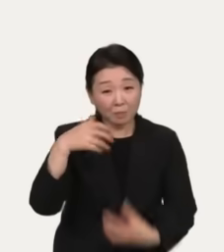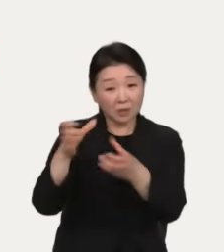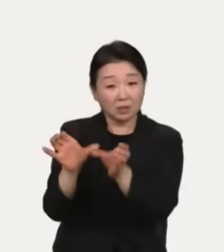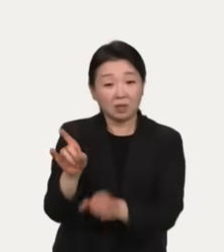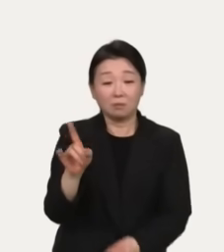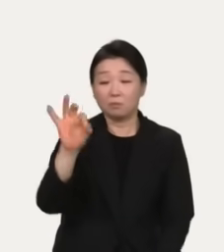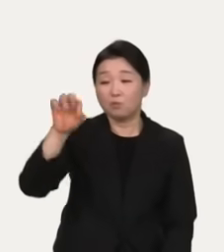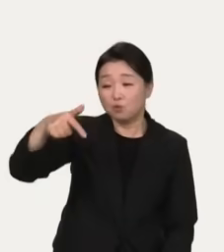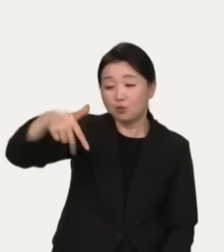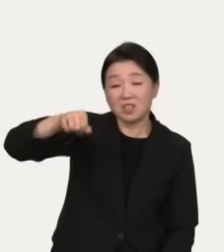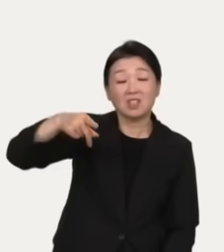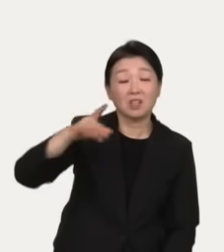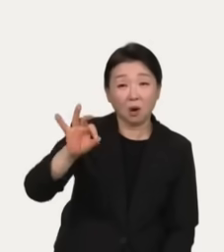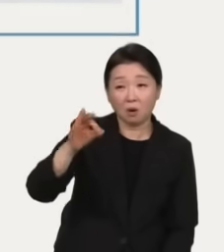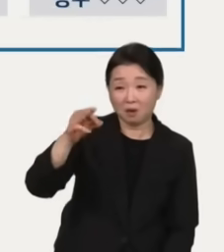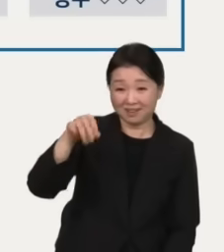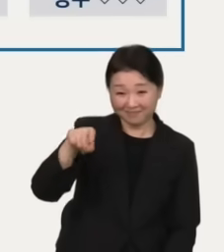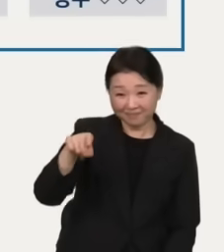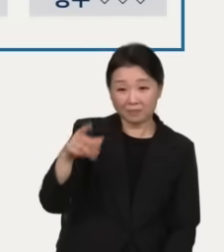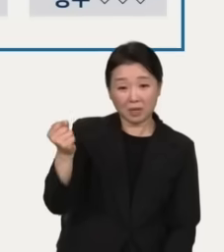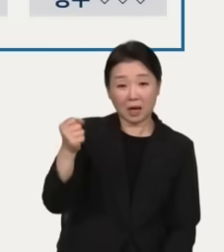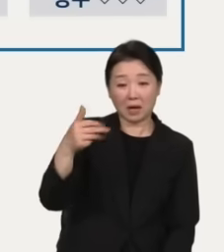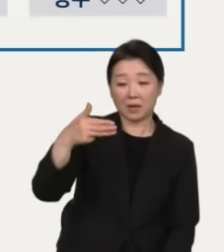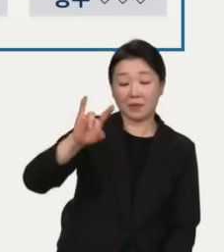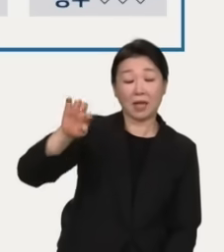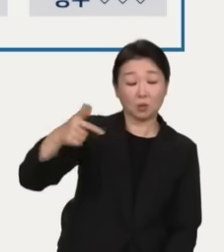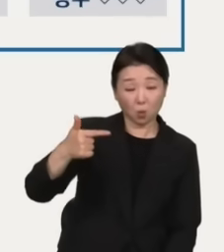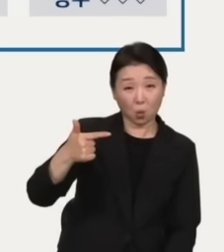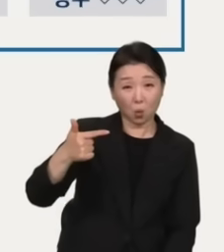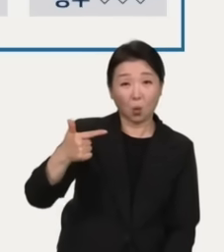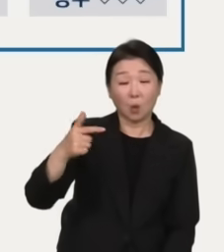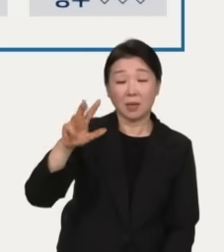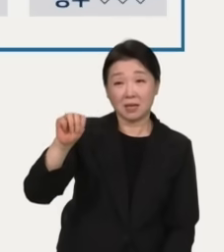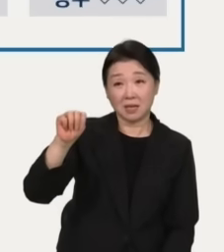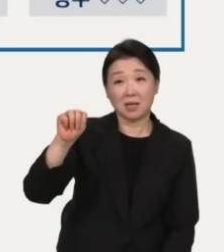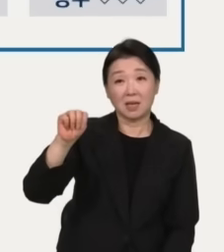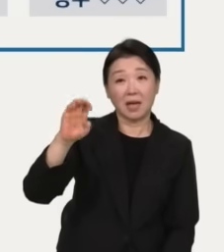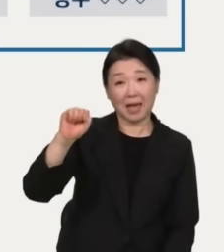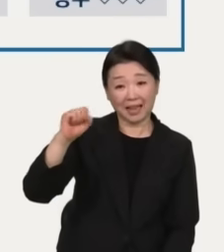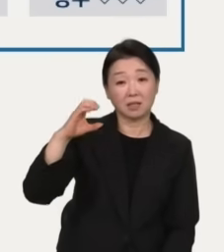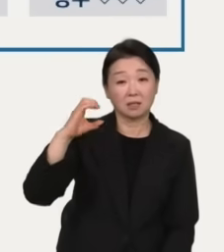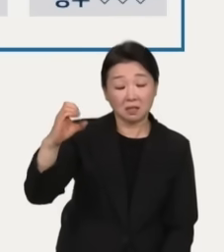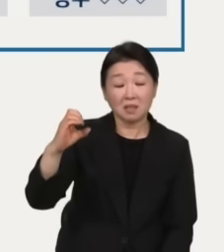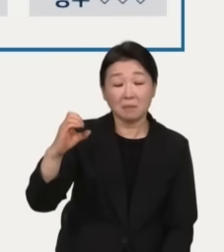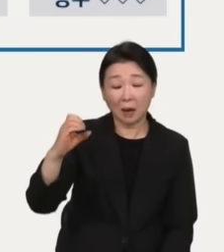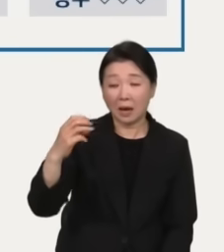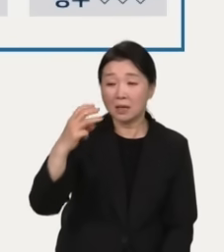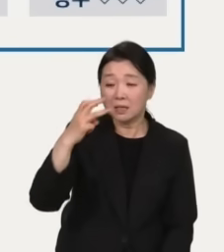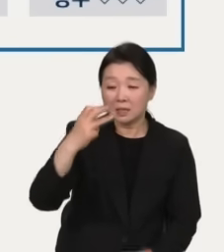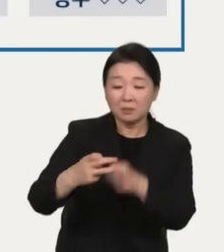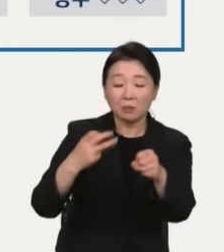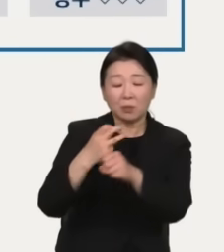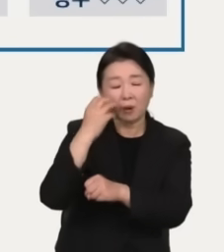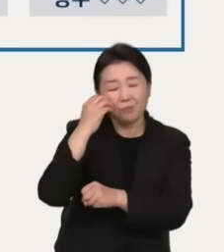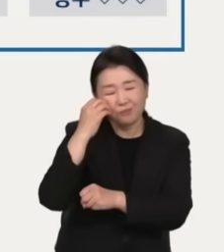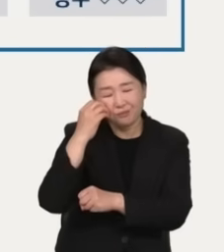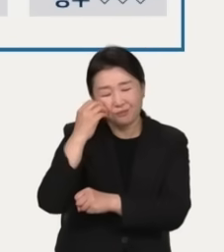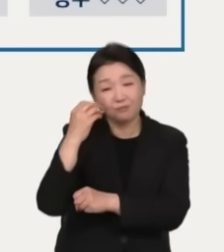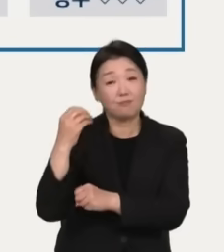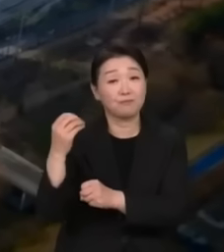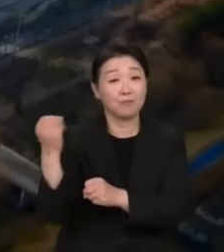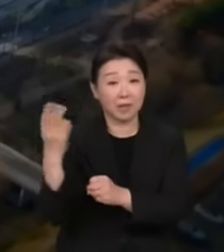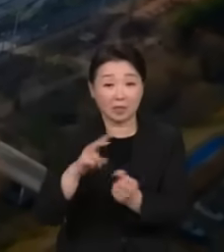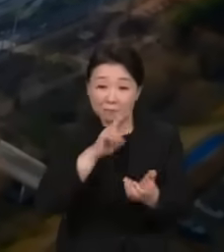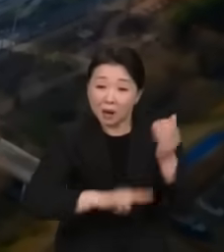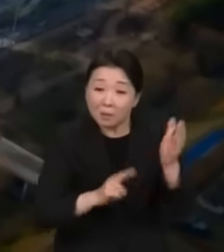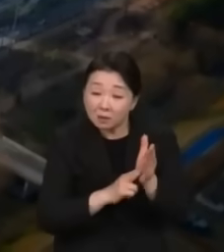우지영 씨가 소유한 태초 ENC가 13년 동안 방치됐던 아파트를 다시 지어 분양하는 사업을 지원하기 위한 곳입니다. 한